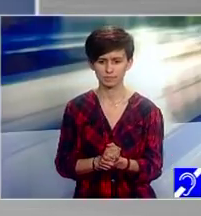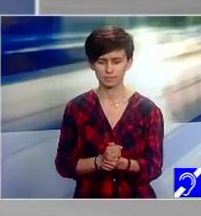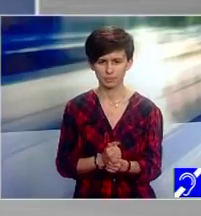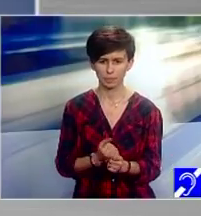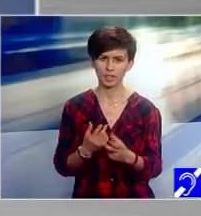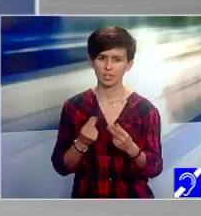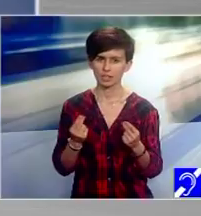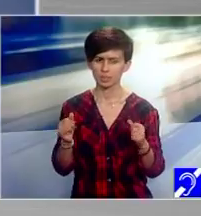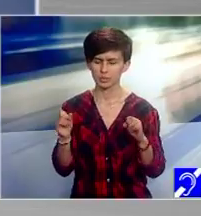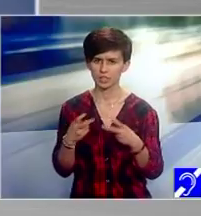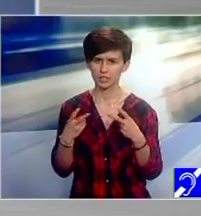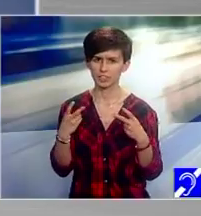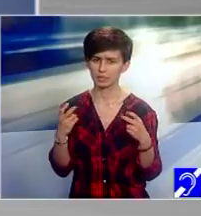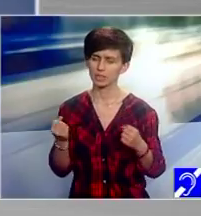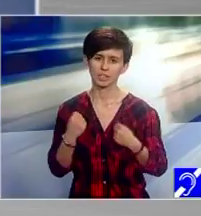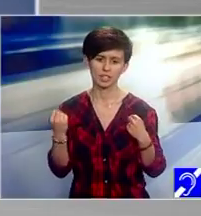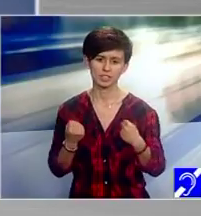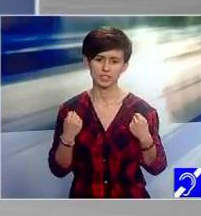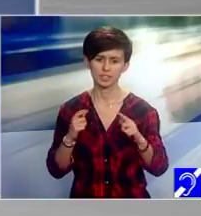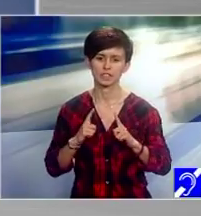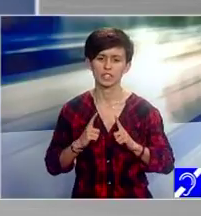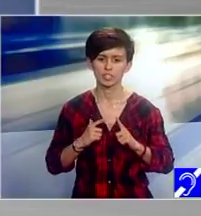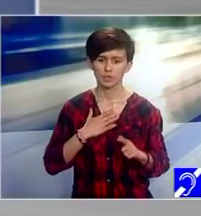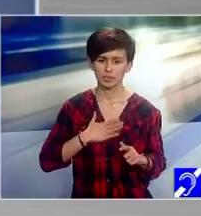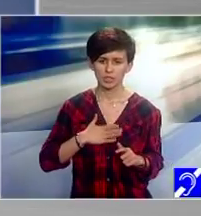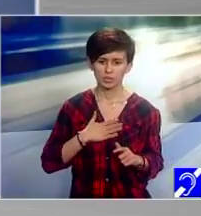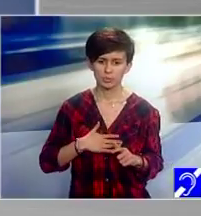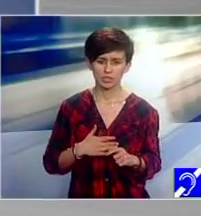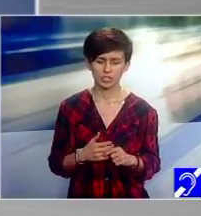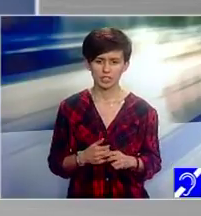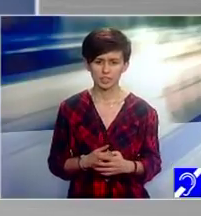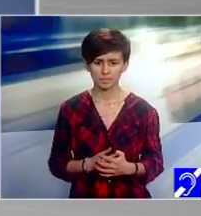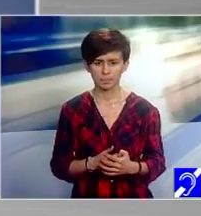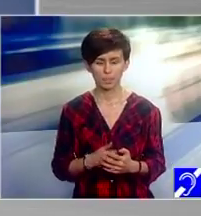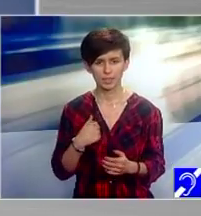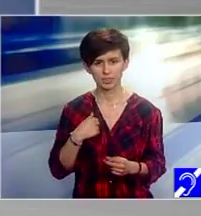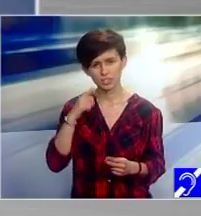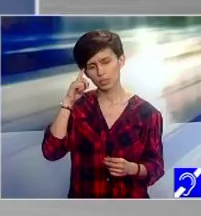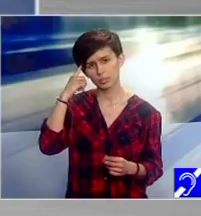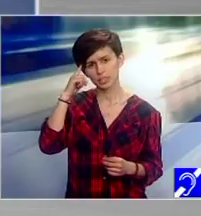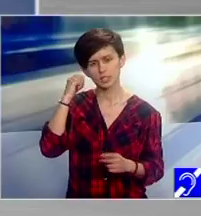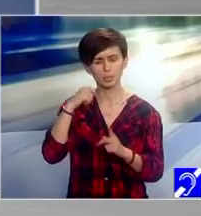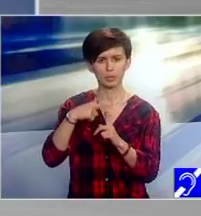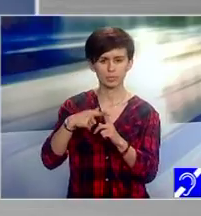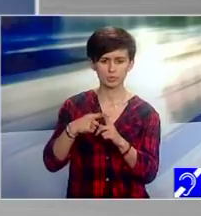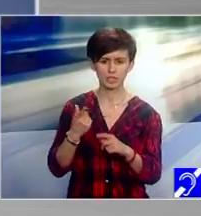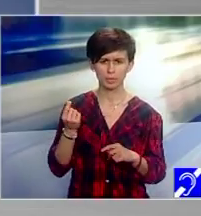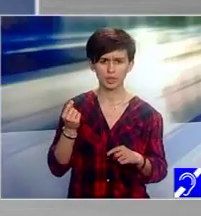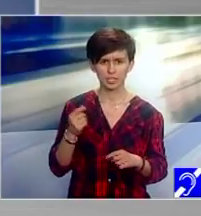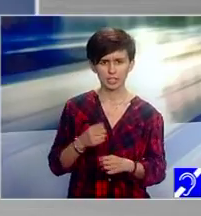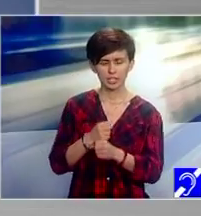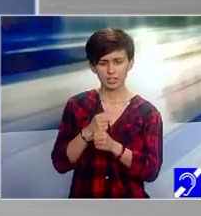multe evenimente, multe activități, vă așteptăm cu drag și știu, Ovidiu, mă gândeam dincolo de sponsori, de partenerii